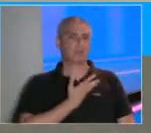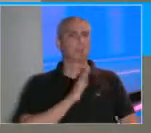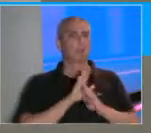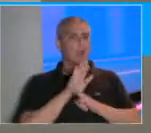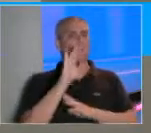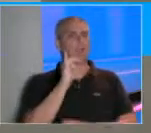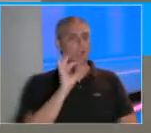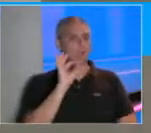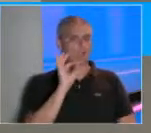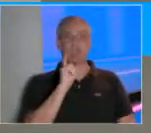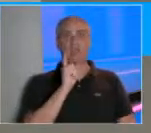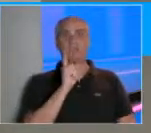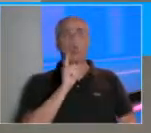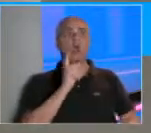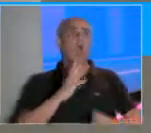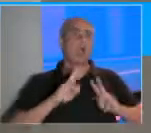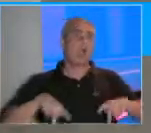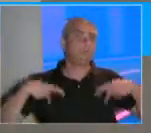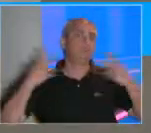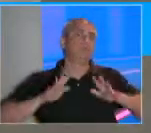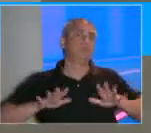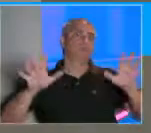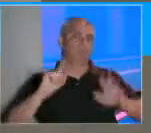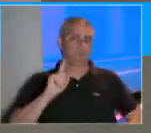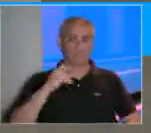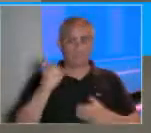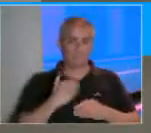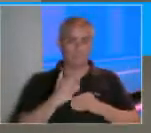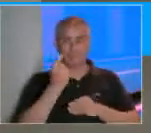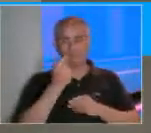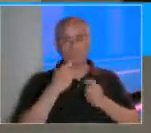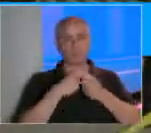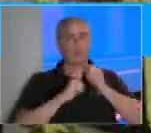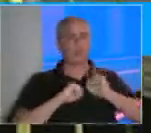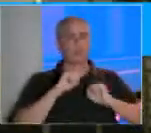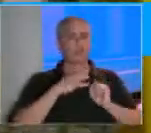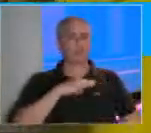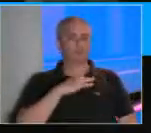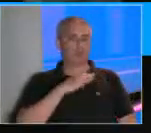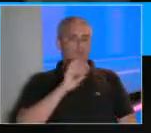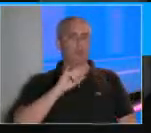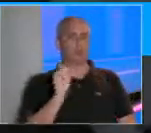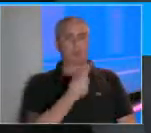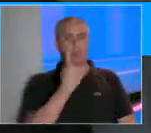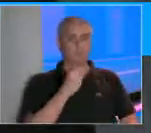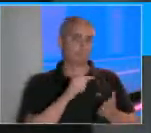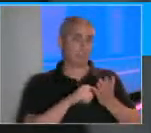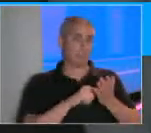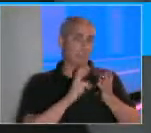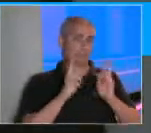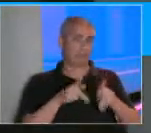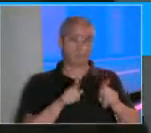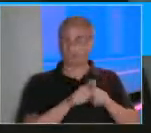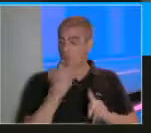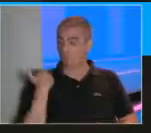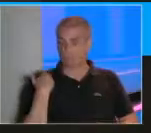עלייה, אבל לא גל. עכשיו, מכאן זה קצת תלוי בהתנהגות שלנו, של כולנו. כי יש את האפשרות, כמו